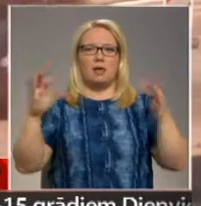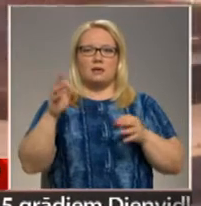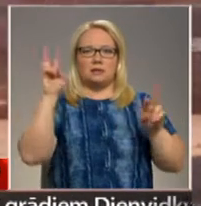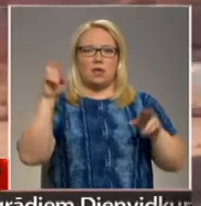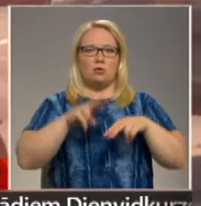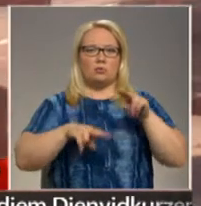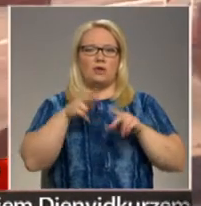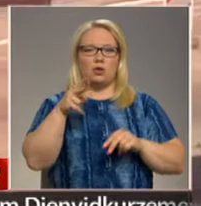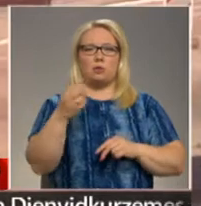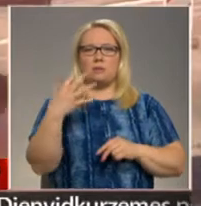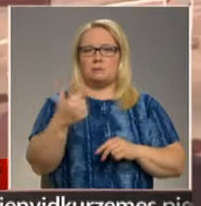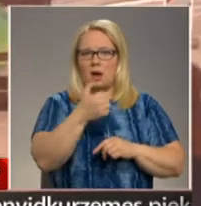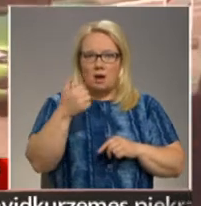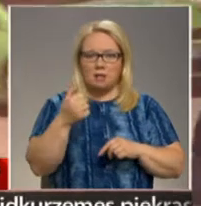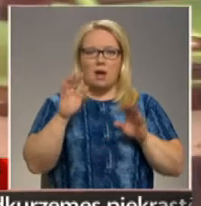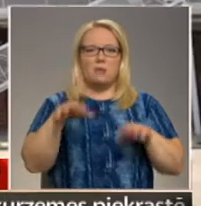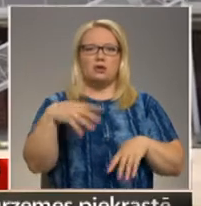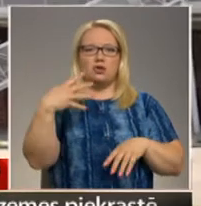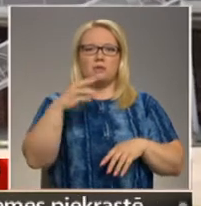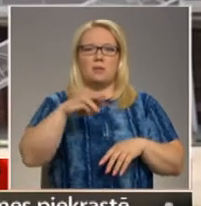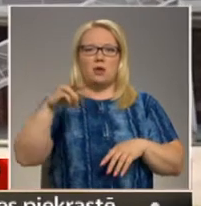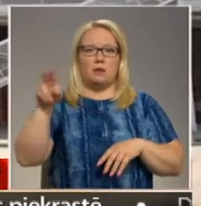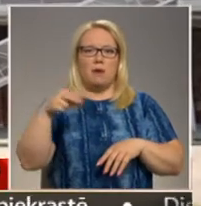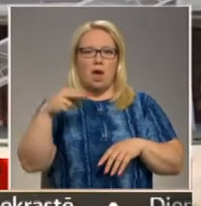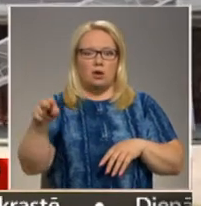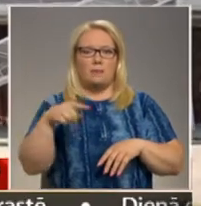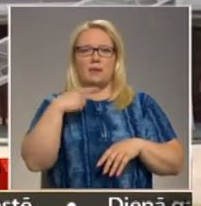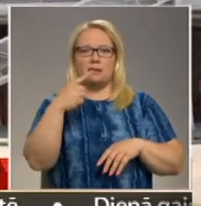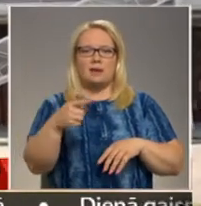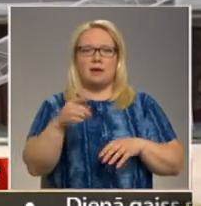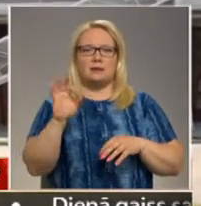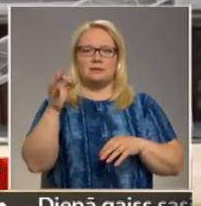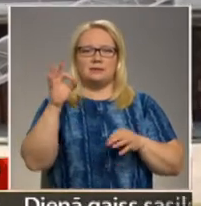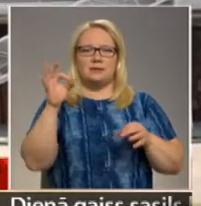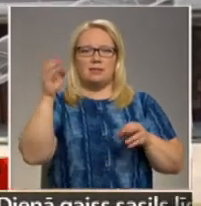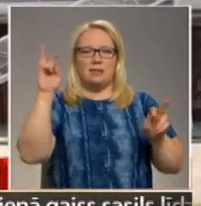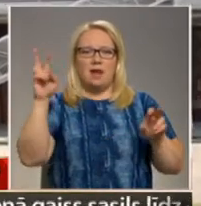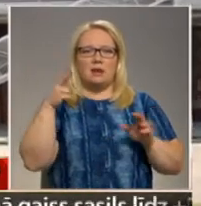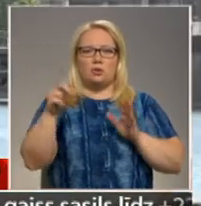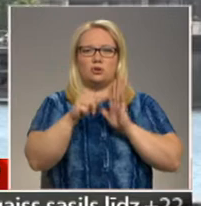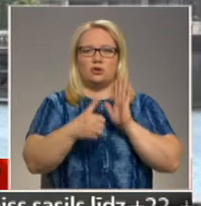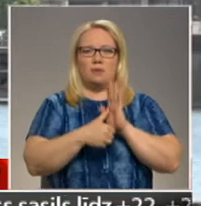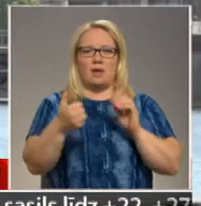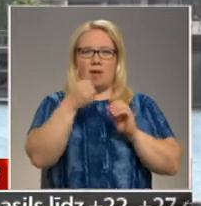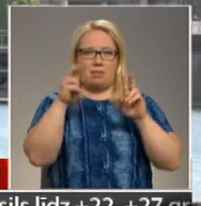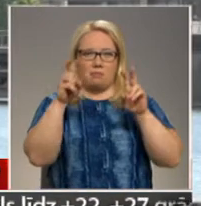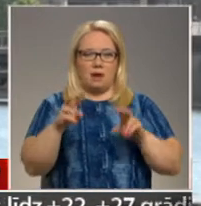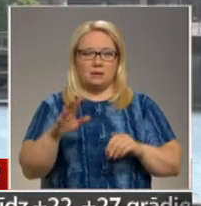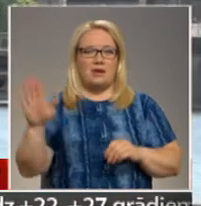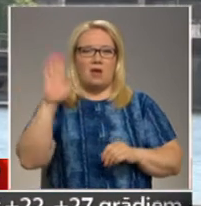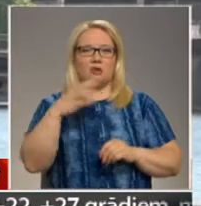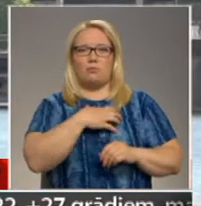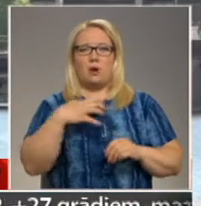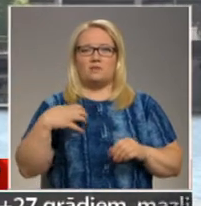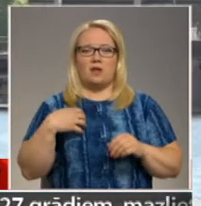uzbūvē 2015. Gadā par 40 miljoniem eiro, savukārt kā liecina Lielā Dzintara 2016. Gada pārskats, valsts un pašvaldību koncertu